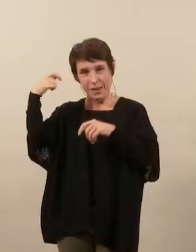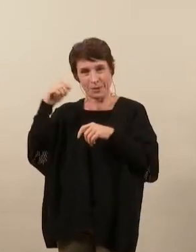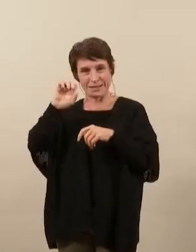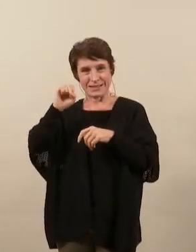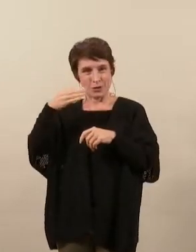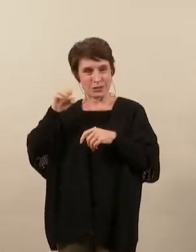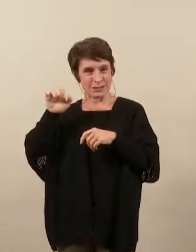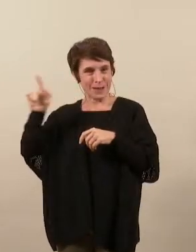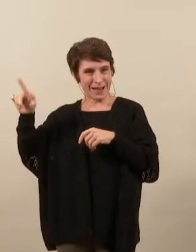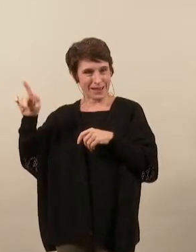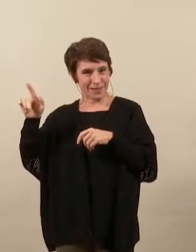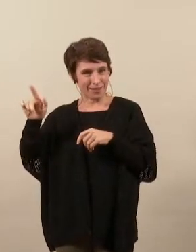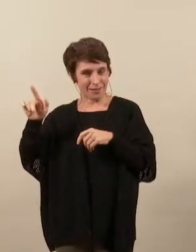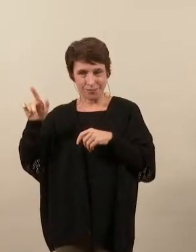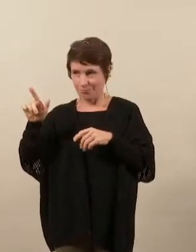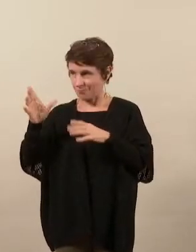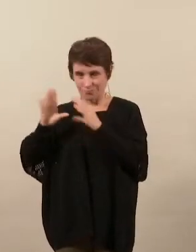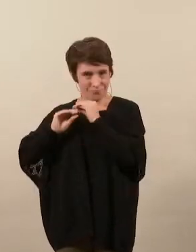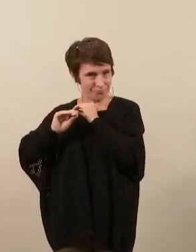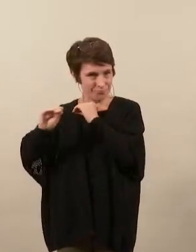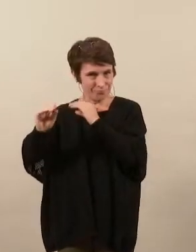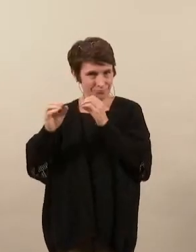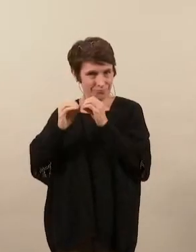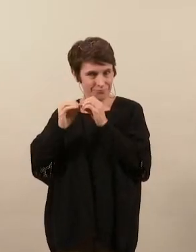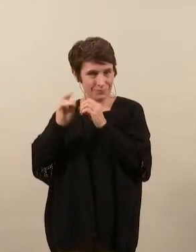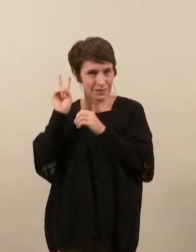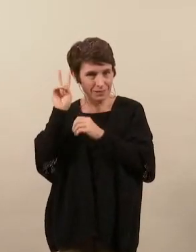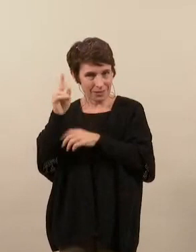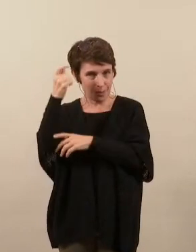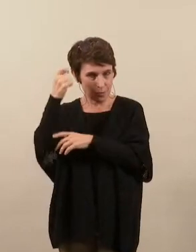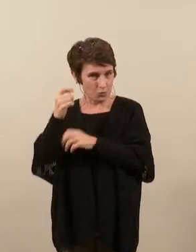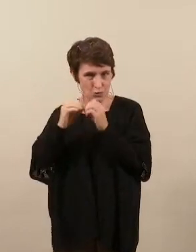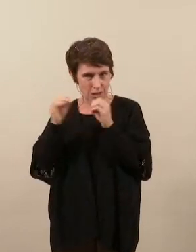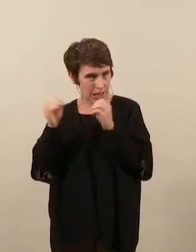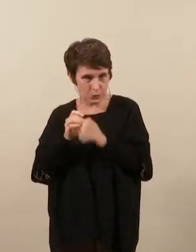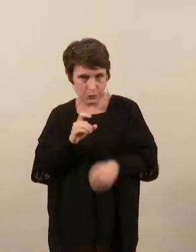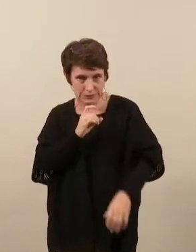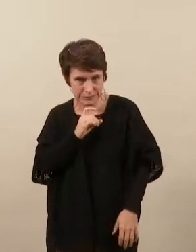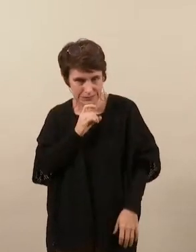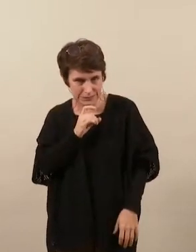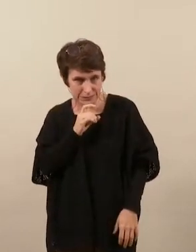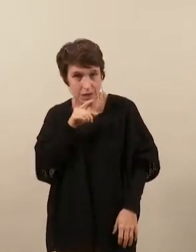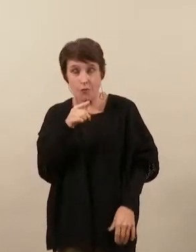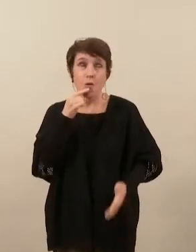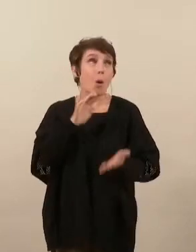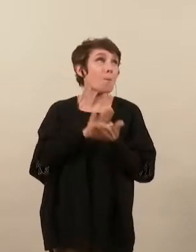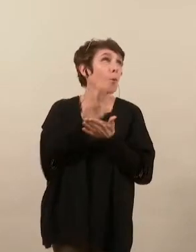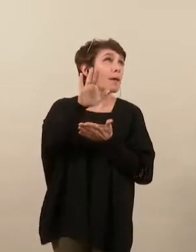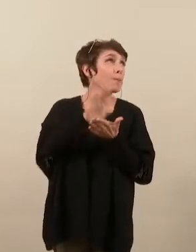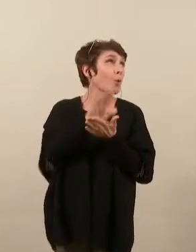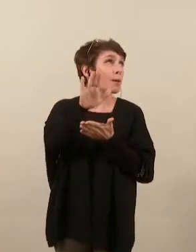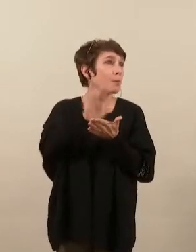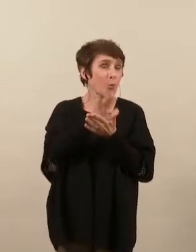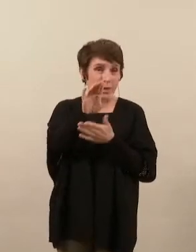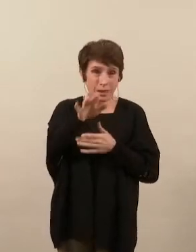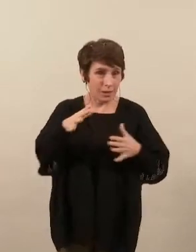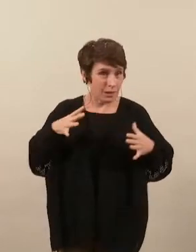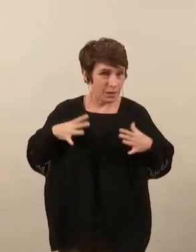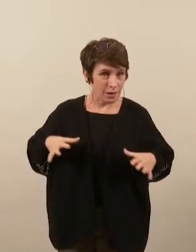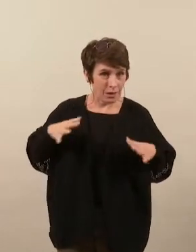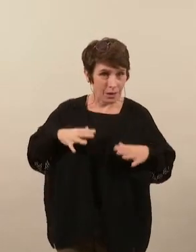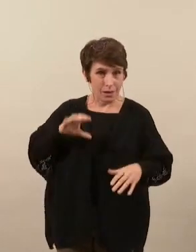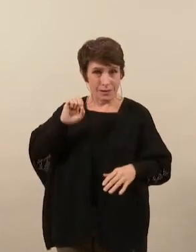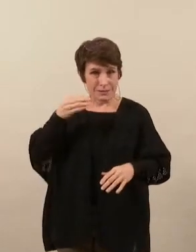fait. Donc aujourd'hui, vous n'êtes pas crédible, vous n'êtes toujours pas crédible sur ce sujet-là. Vous promettez quelque chose qui relève du SMAG. Voilà, c'est plus vous qui avez